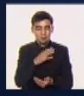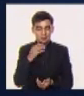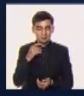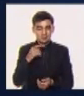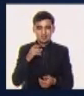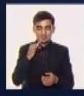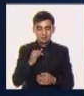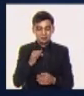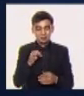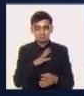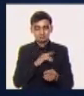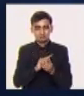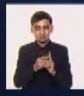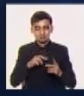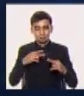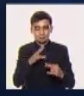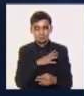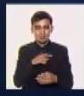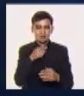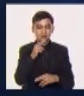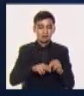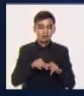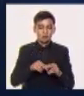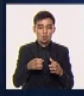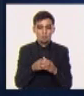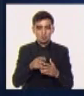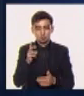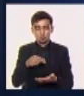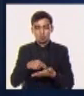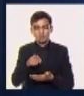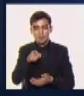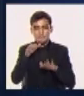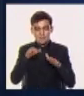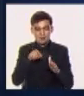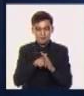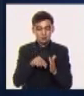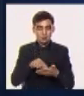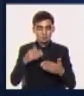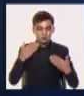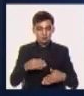право продать. Вроде как какая-то строительная компания выкупила это помещение.